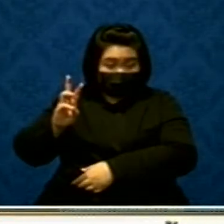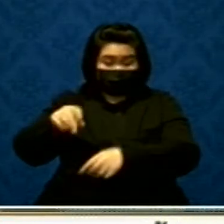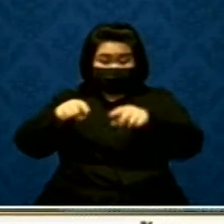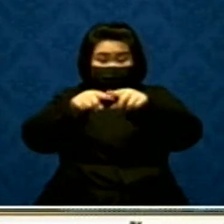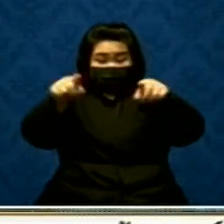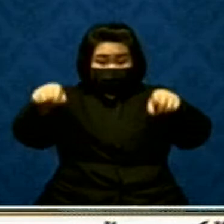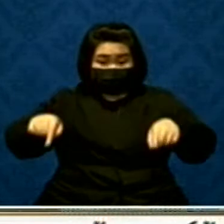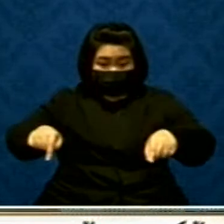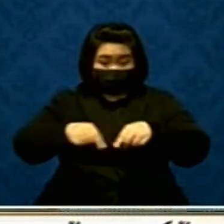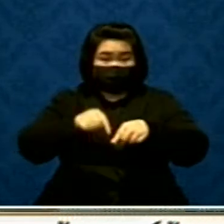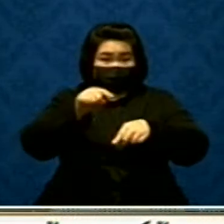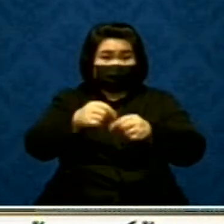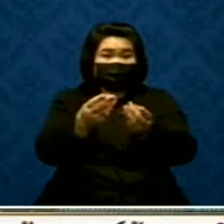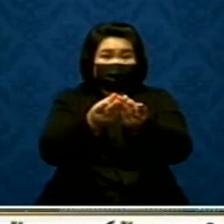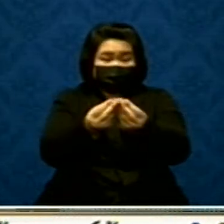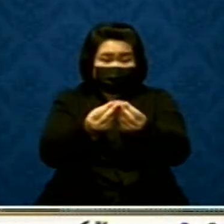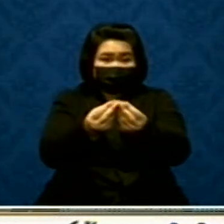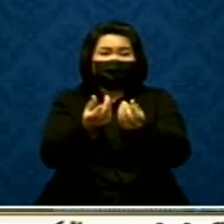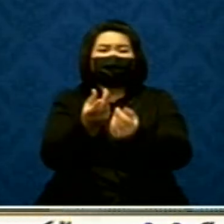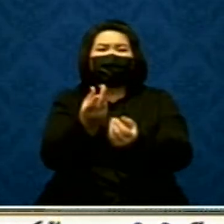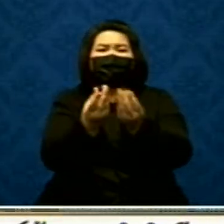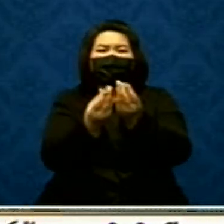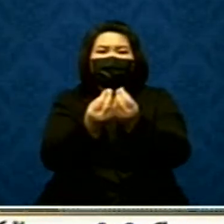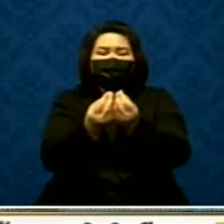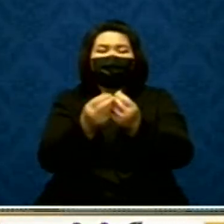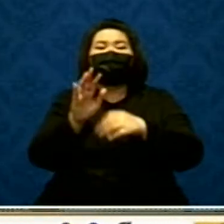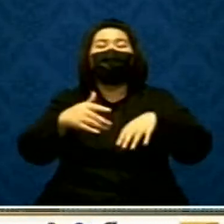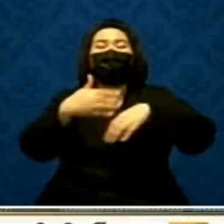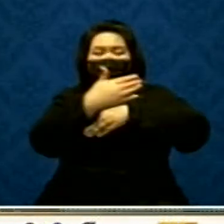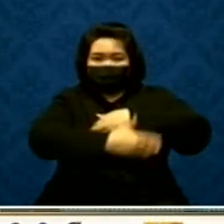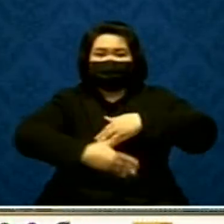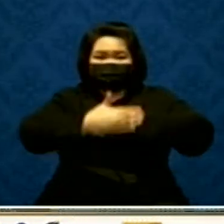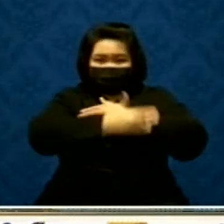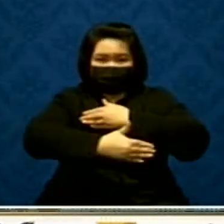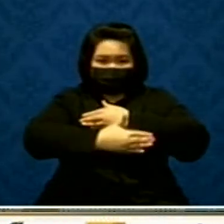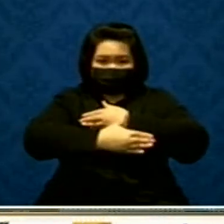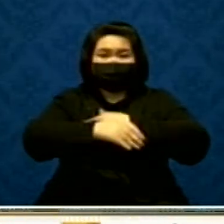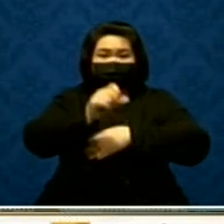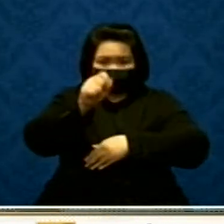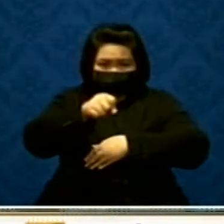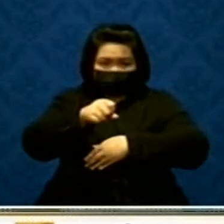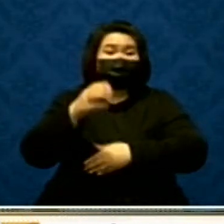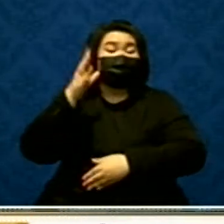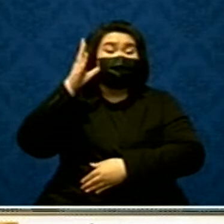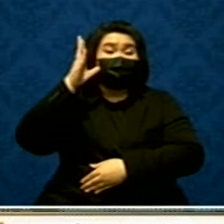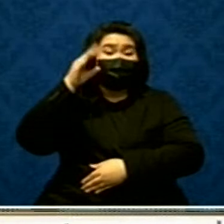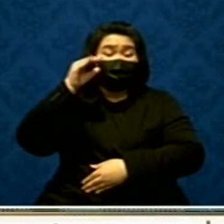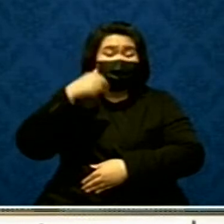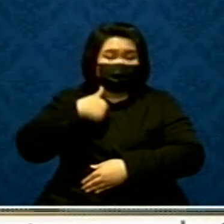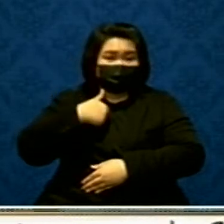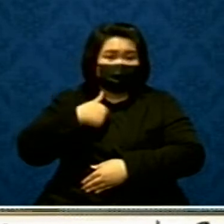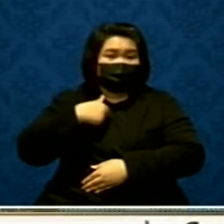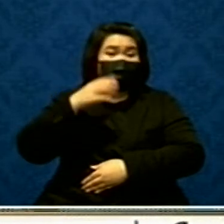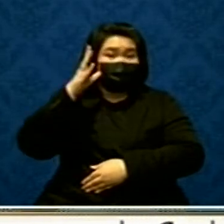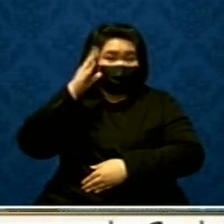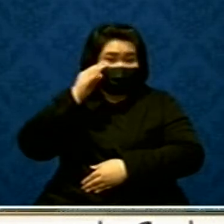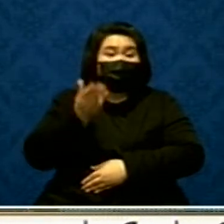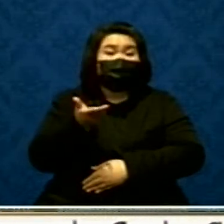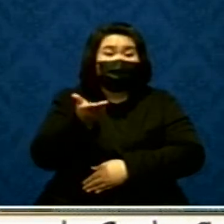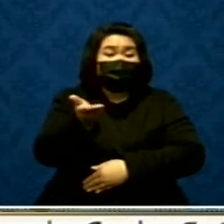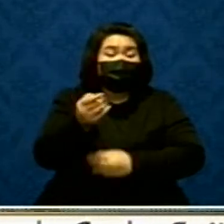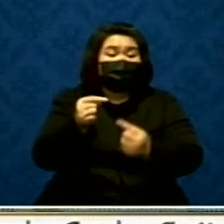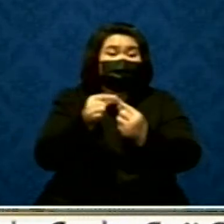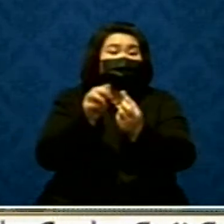ได้หยิบยกขึ้นมานั้นเป็นแปลงที่เป็นที่ดินของการรถไฟนะครับซึ่งคุณพ่อก็ได้ไปขอนะครับในการที่ทำสัญญ